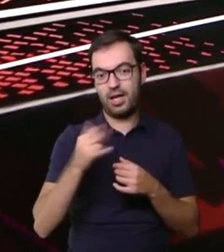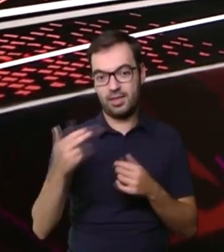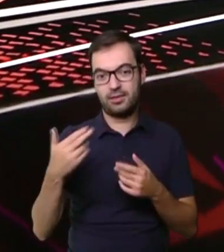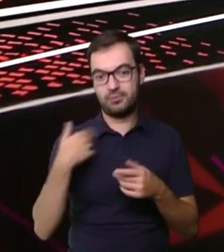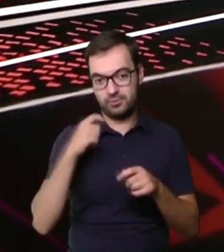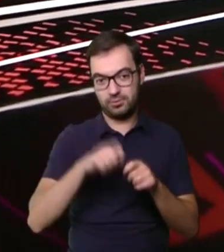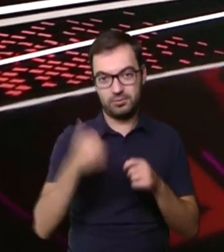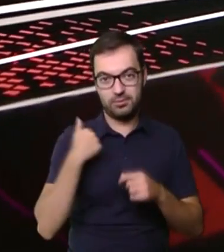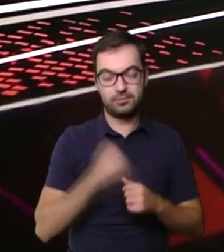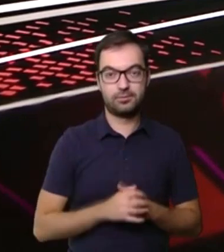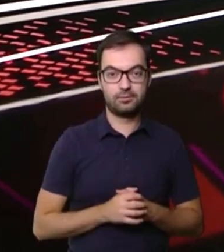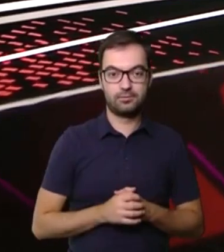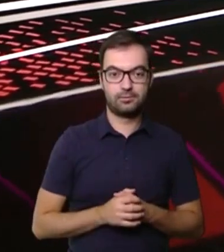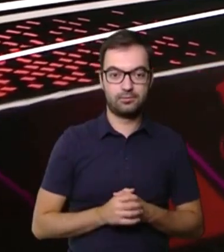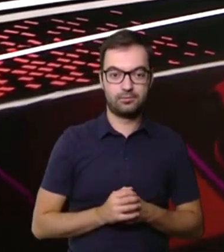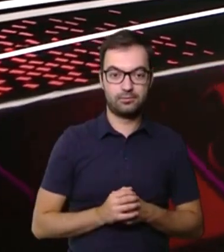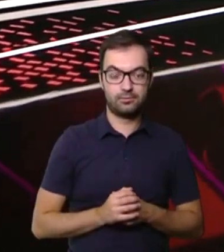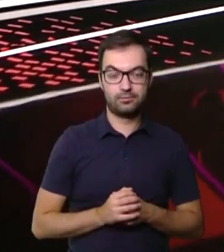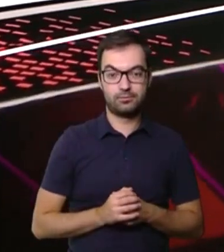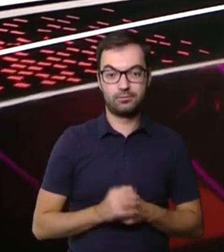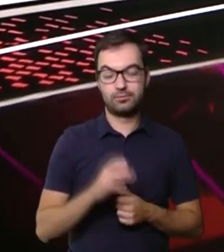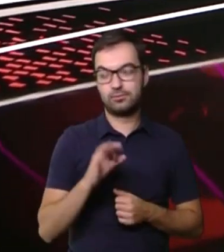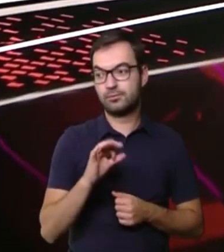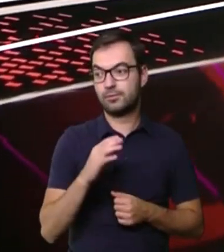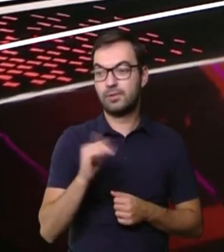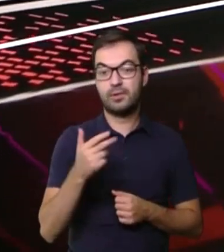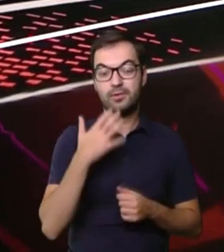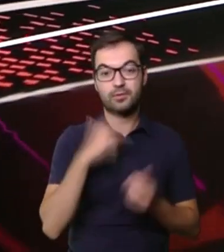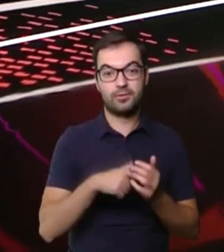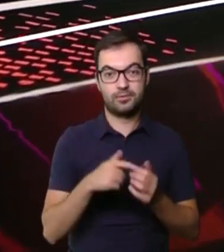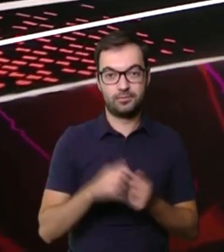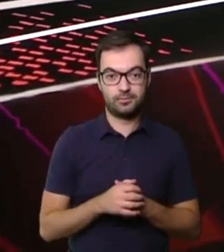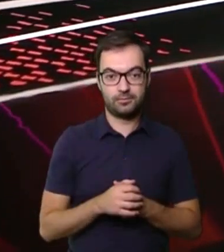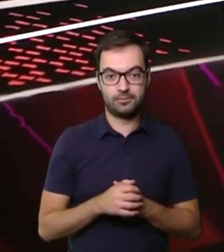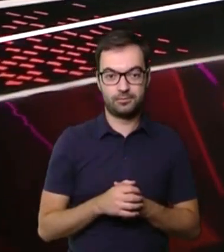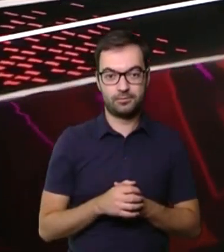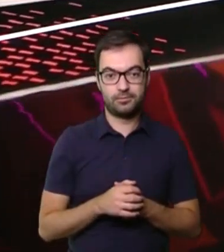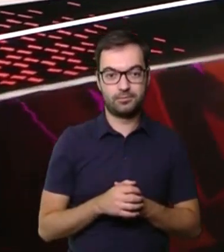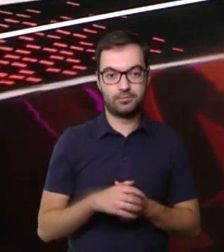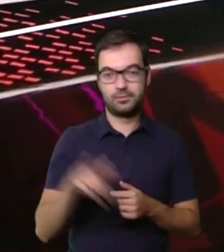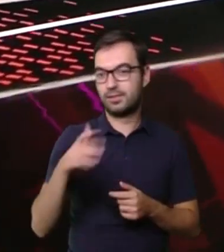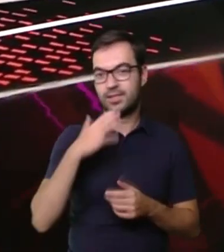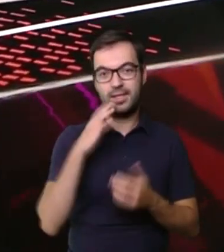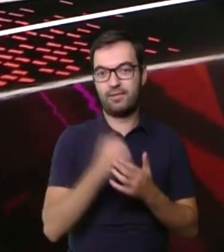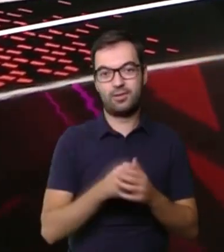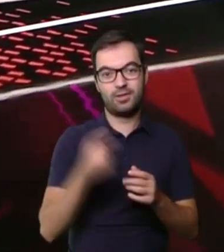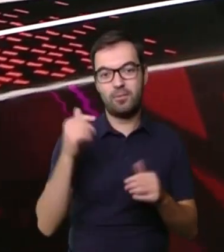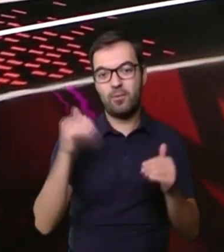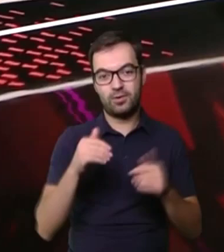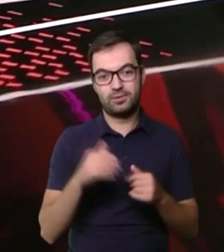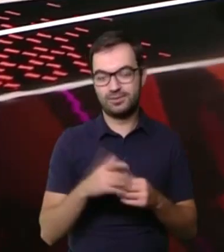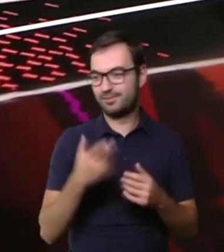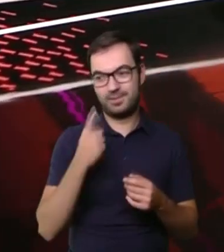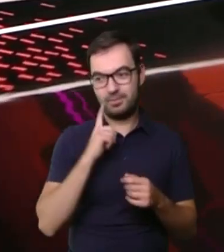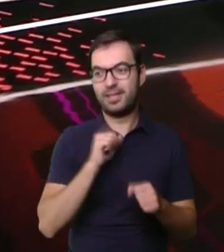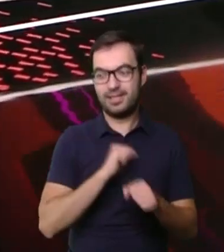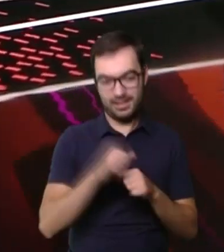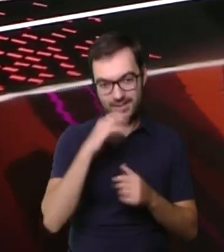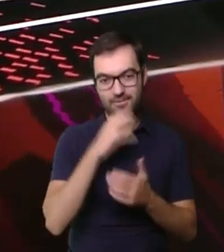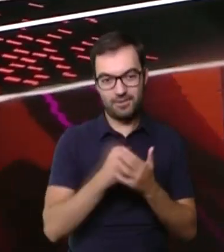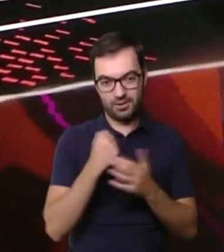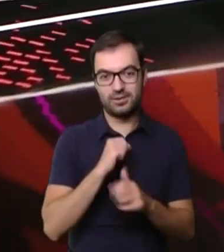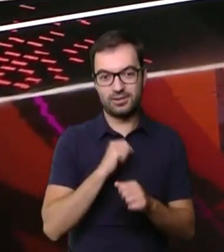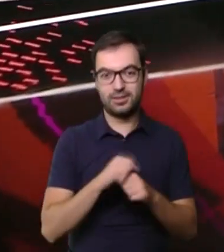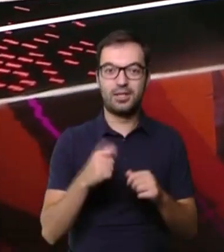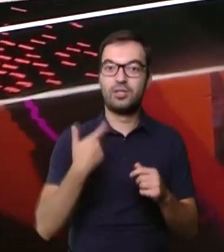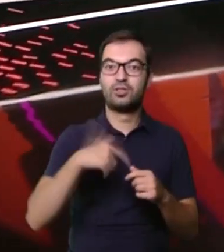Heinenowi. Tutaj Sebastian powiedział, że kompletnie niewykorzystywany ten potencjał. Nie, on jest wykorzystywany,